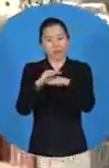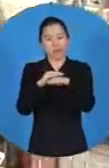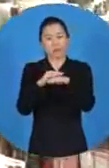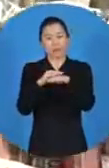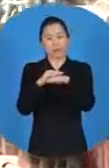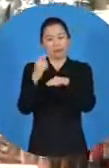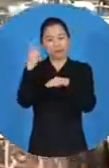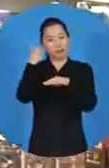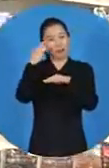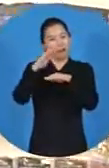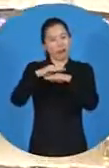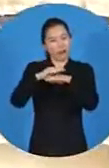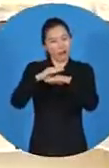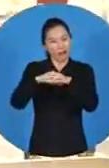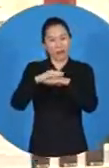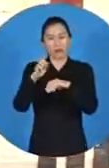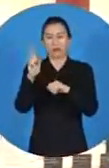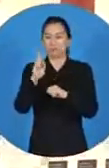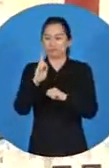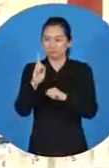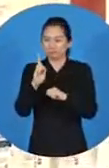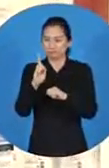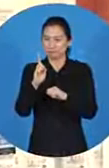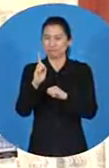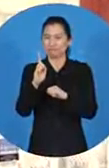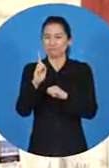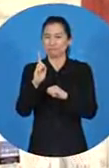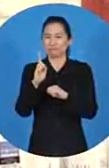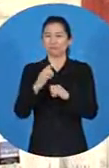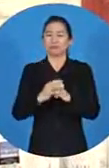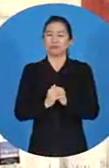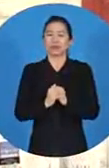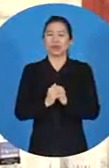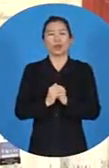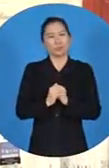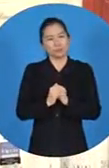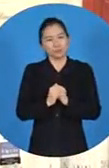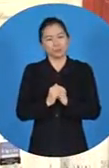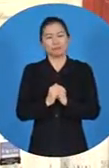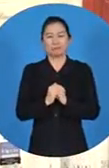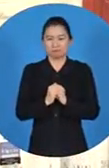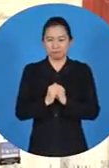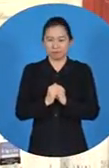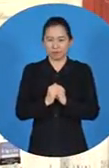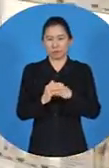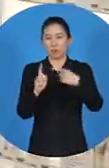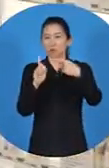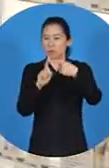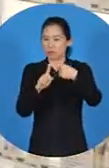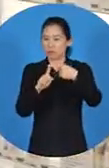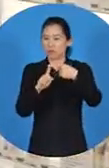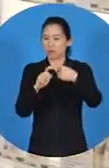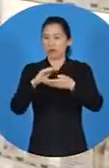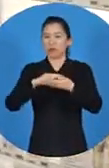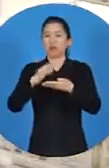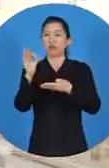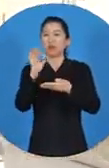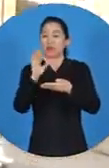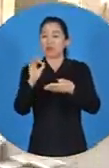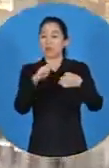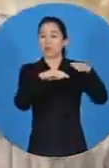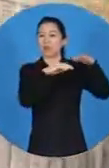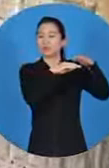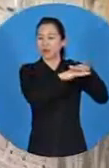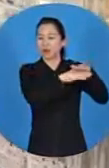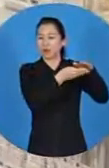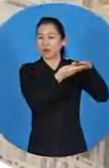たこととか、教えられてきたこととか、大事にしなさいって言われてきたことありますか？ まず在庫を欠かさ